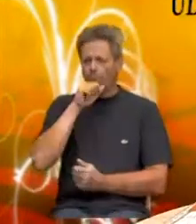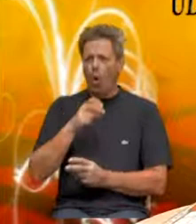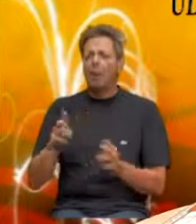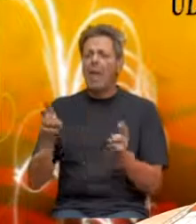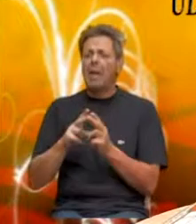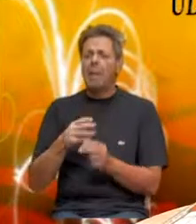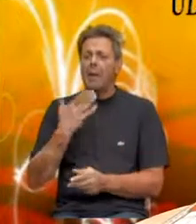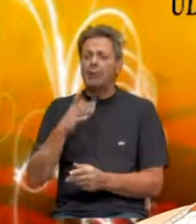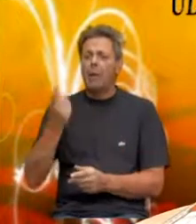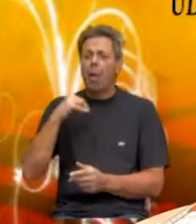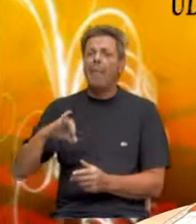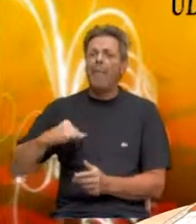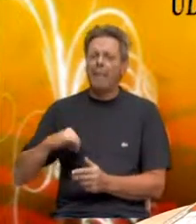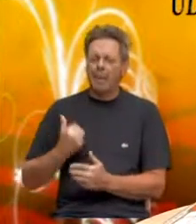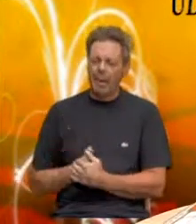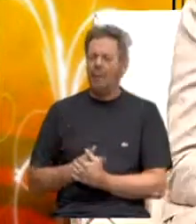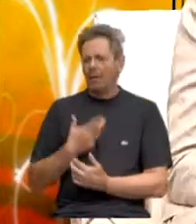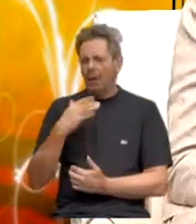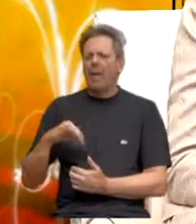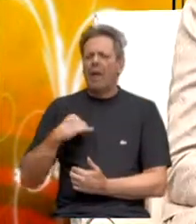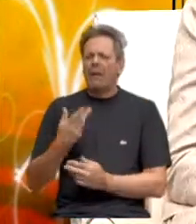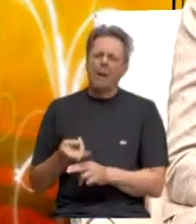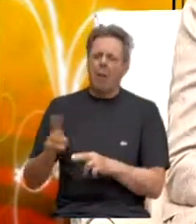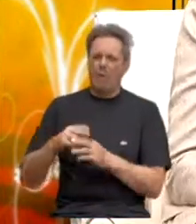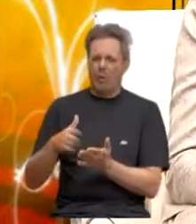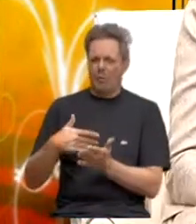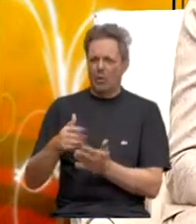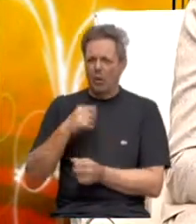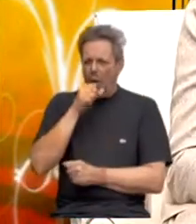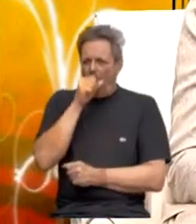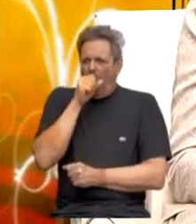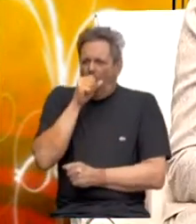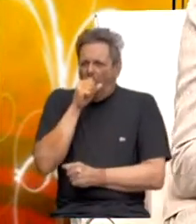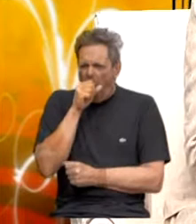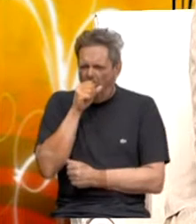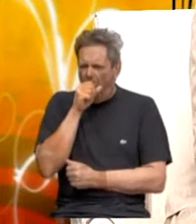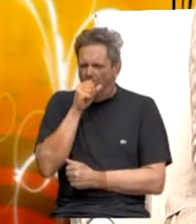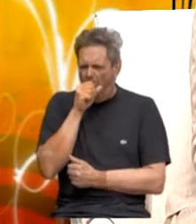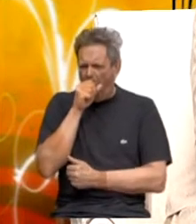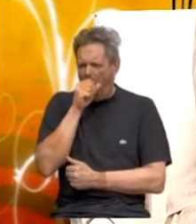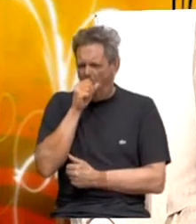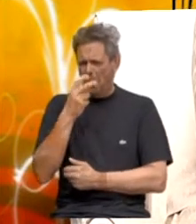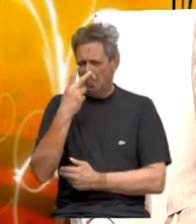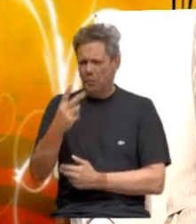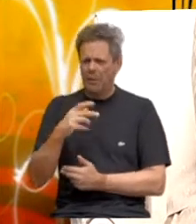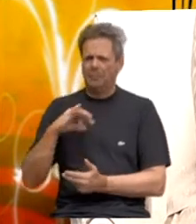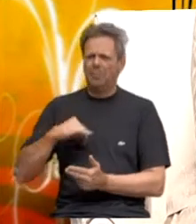od janjetine. Je. Eto. Janjetina je najmasnija. Eto. To sami možete vidjeti kad se janje ohladi, pa vidite na tanjuru ono što je ostalo. E tako